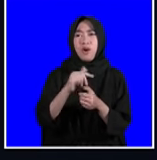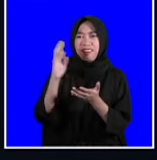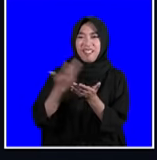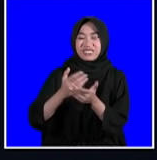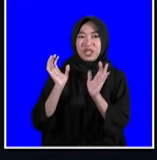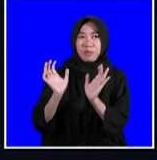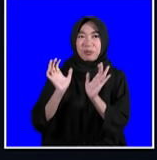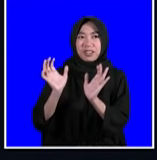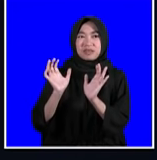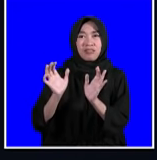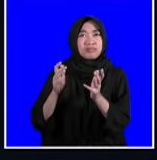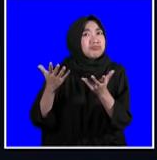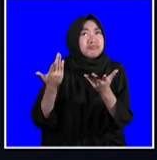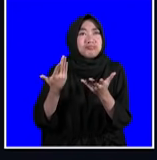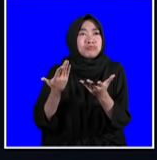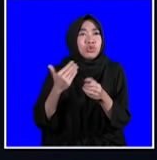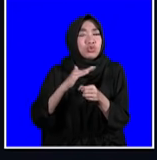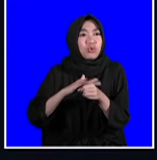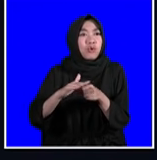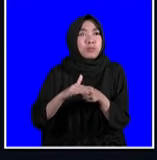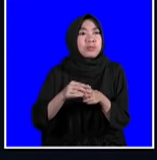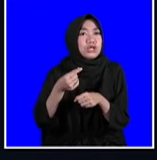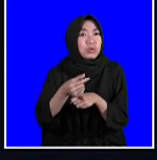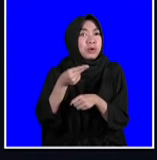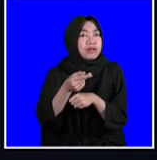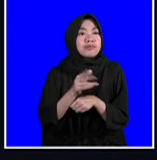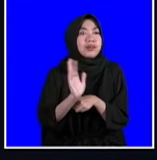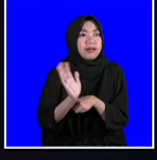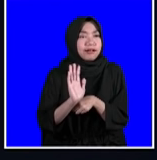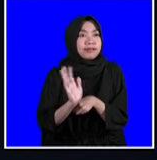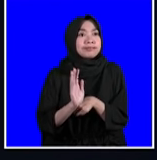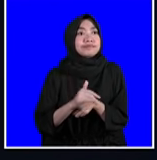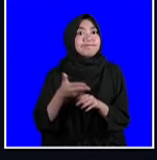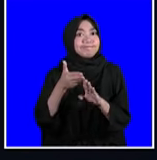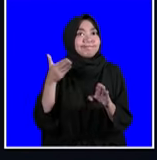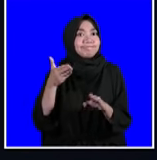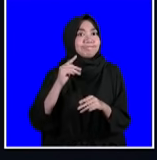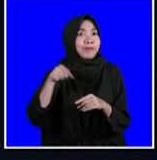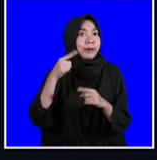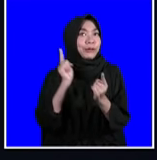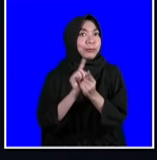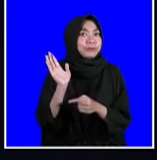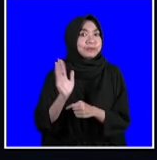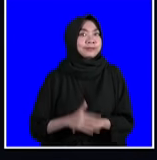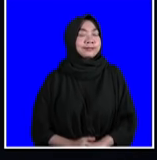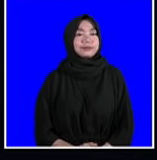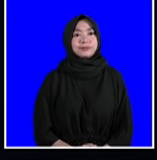penghasilan tidak akan cukup untuk gaya hidup. Saya Mieke, pamit, sampai jumpa.